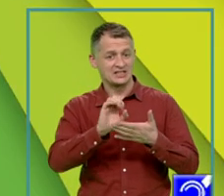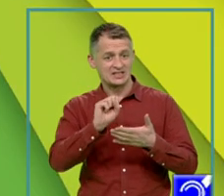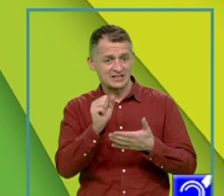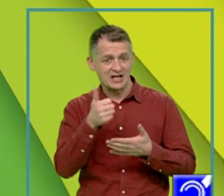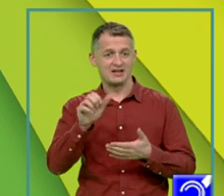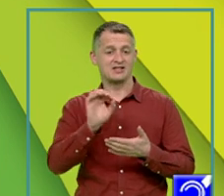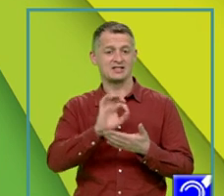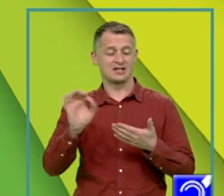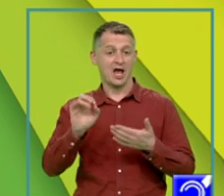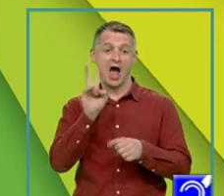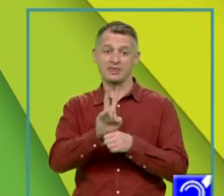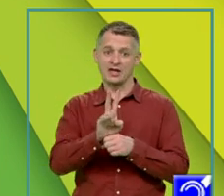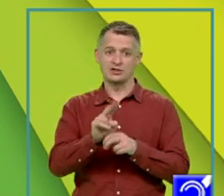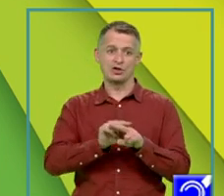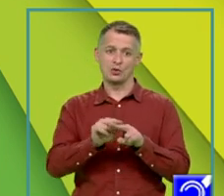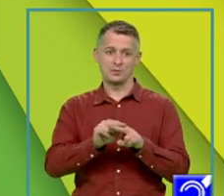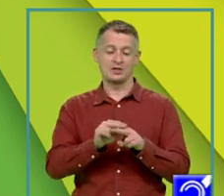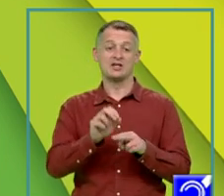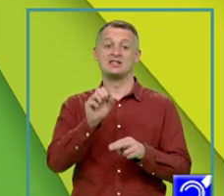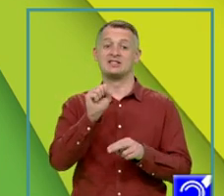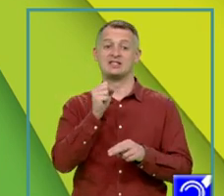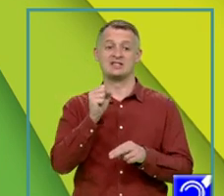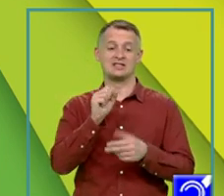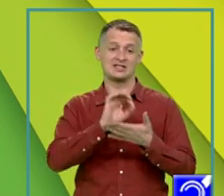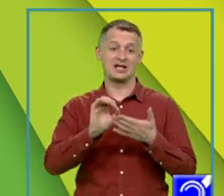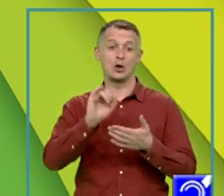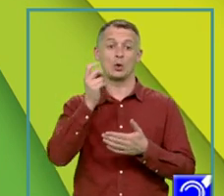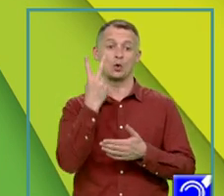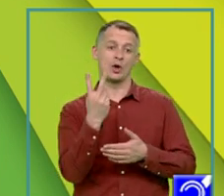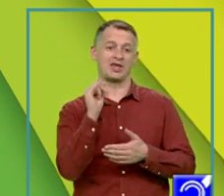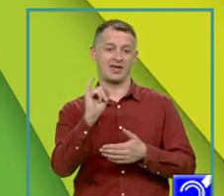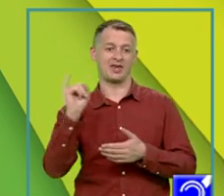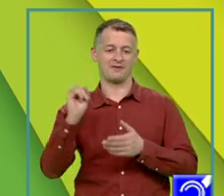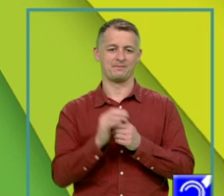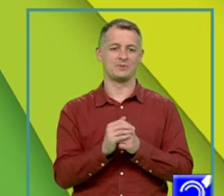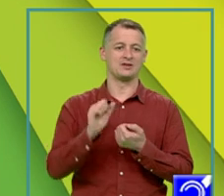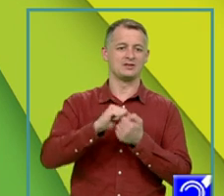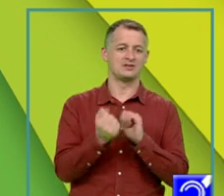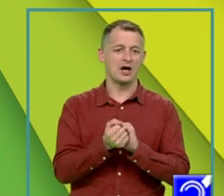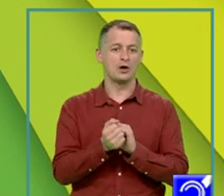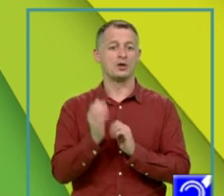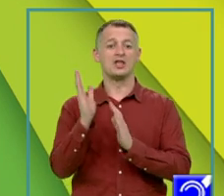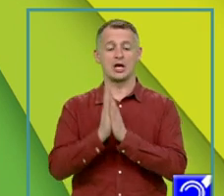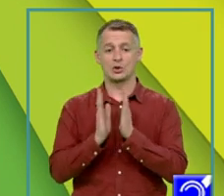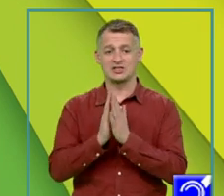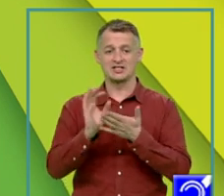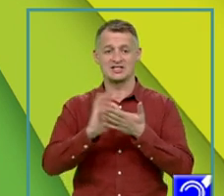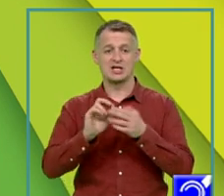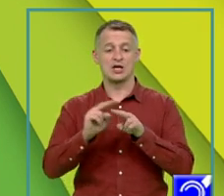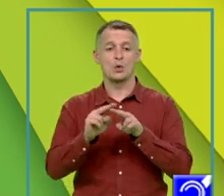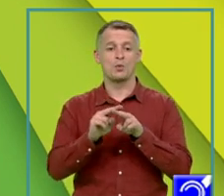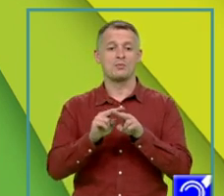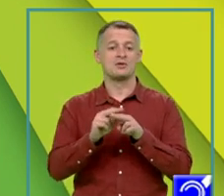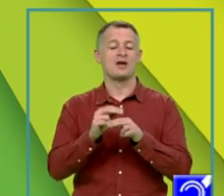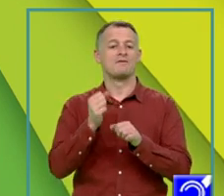Atenție la ortografie Da să scrii cu doi i sau te rog să îmi scrii cum te petrecut vacanța de iarnă al doilea